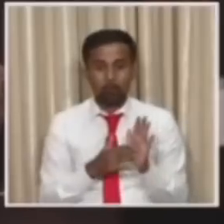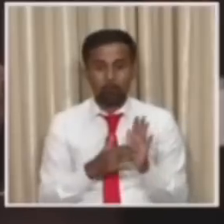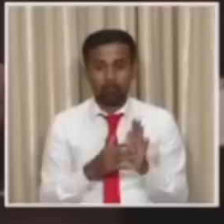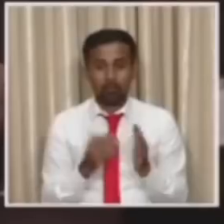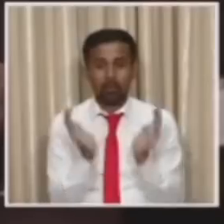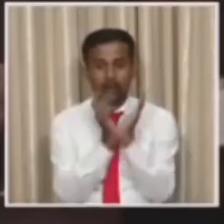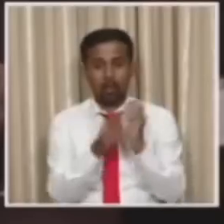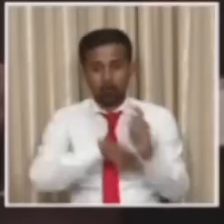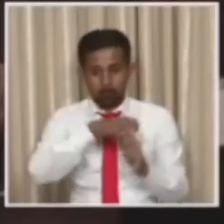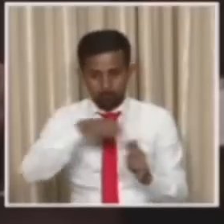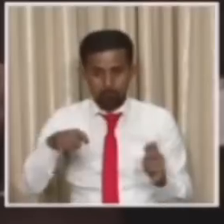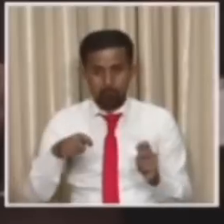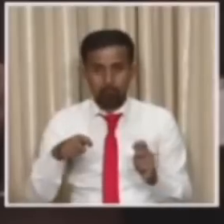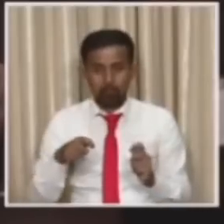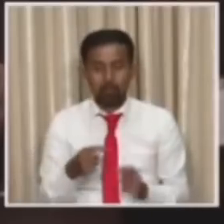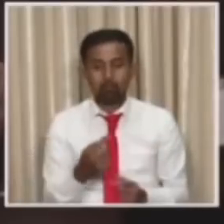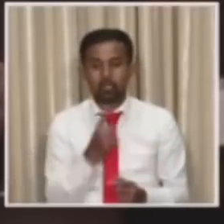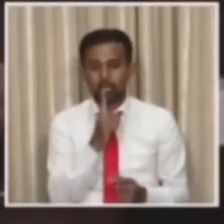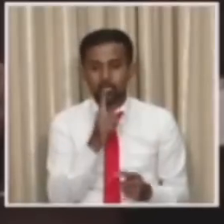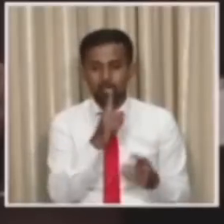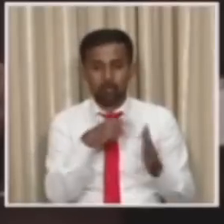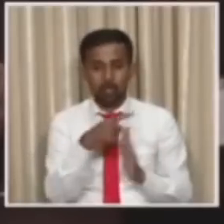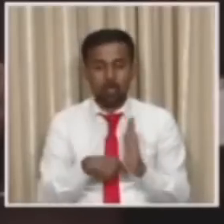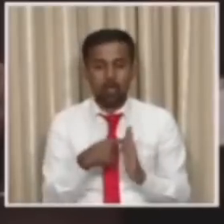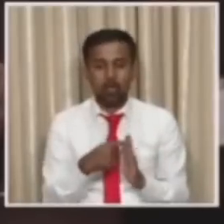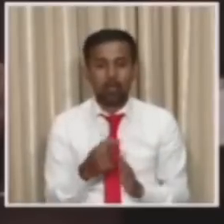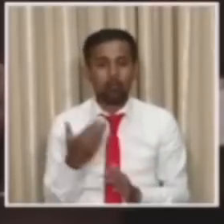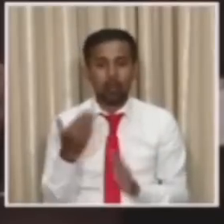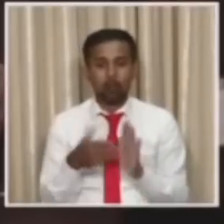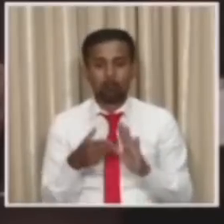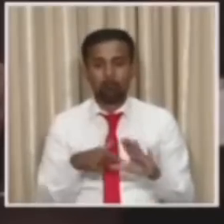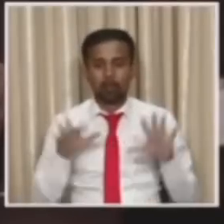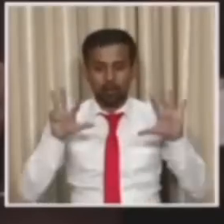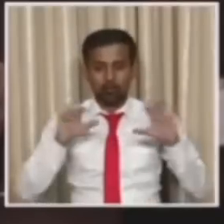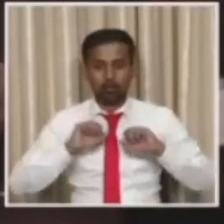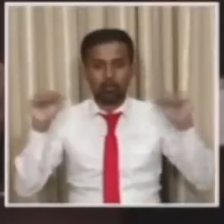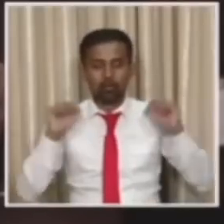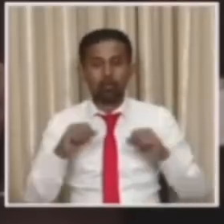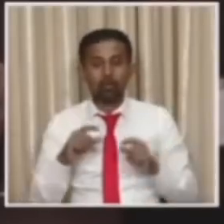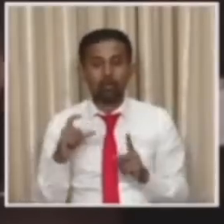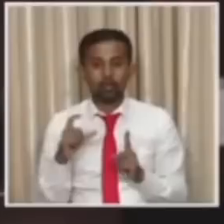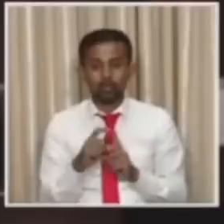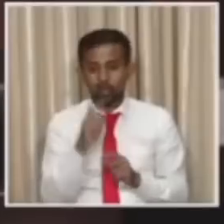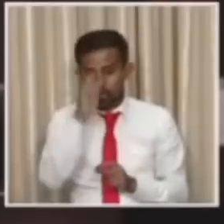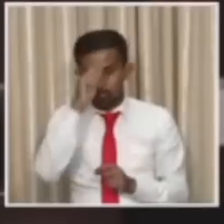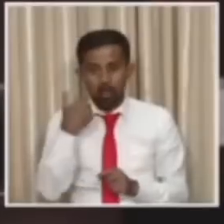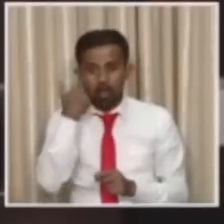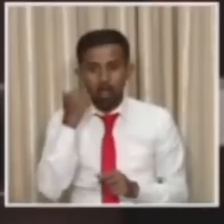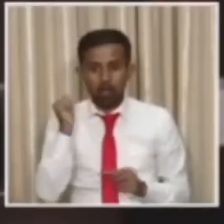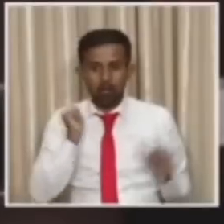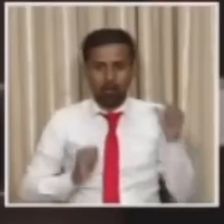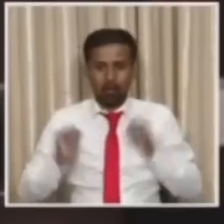බැඳා ඇක්ෂන් ගත්තද මට කියන් යනවා නම් මේ රටේ ඇයි අපි පහුගේ මැයි 9 වෙනිදා අරගලේ දේශබන්දු තෙන්නකෝන් එක්ක කහපාර ටී-ෂර්ට්